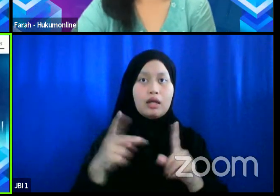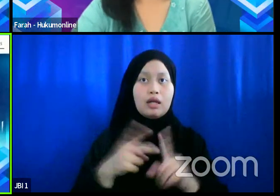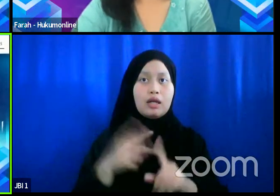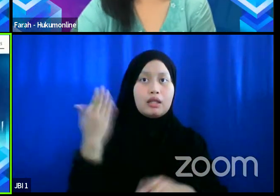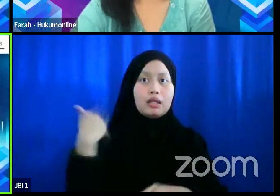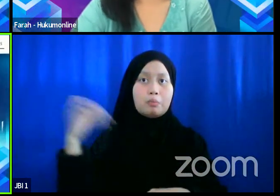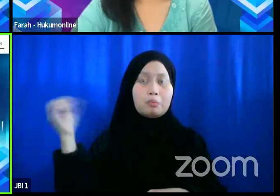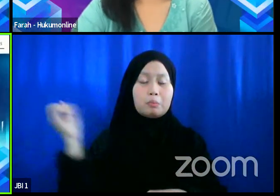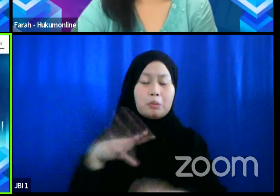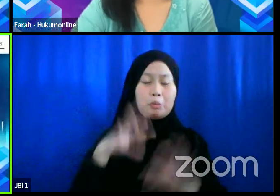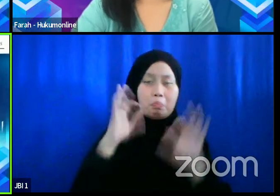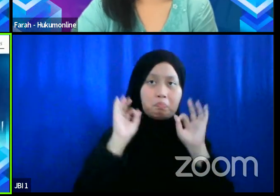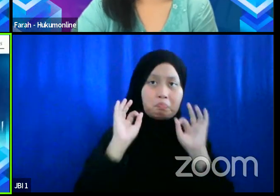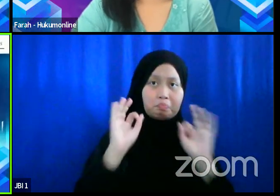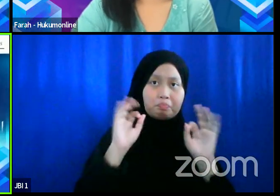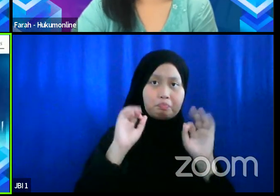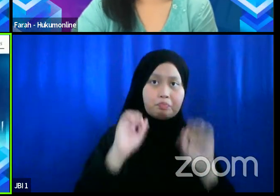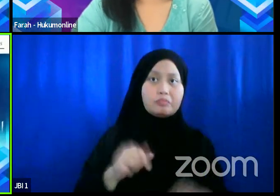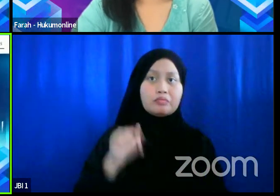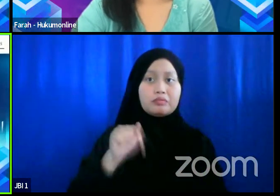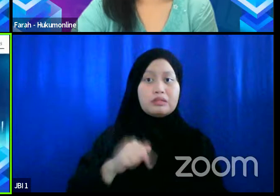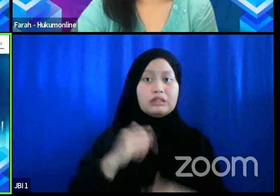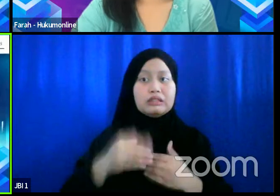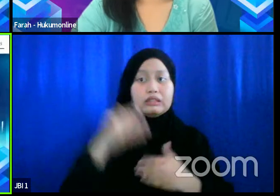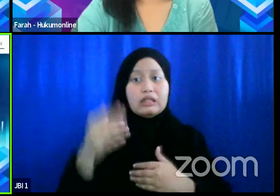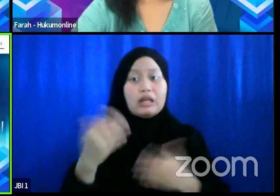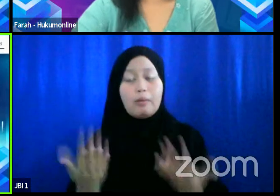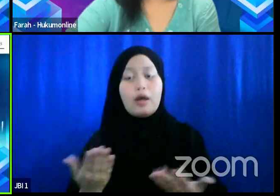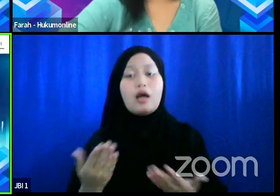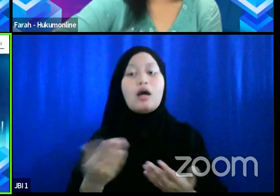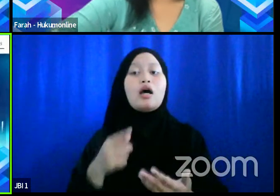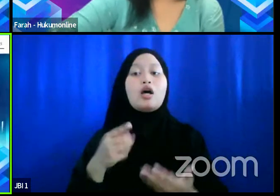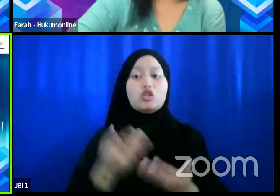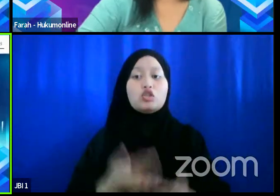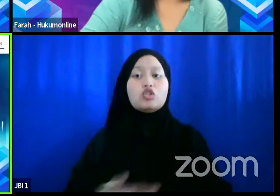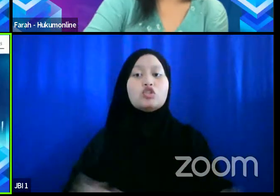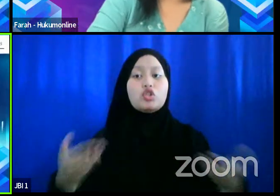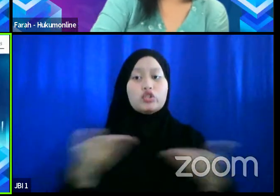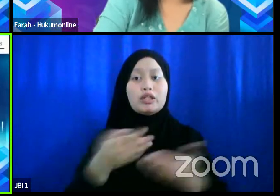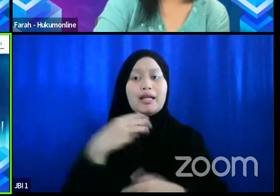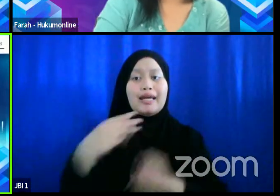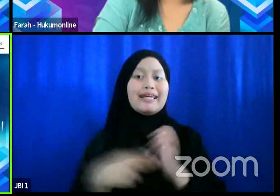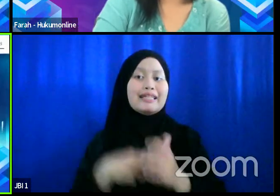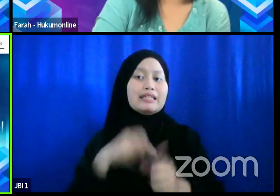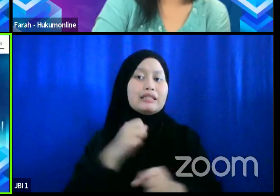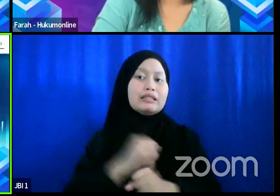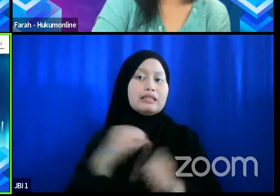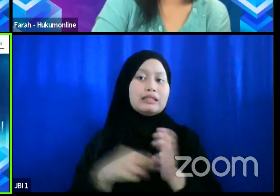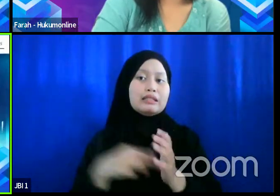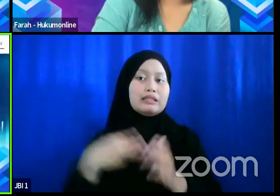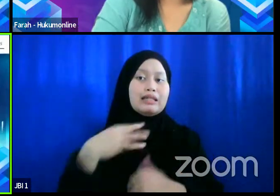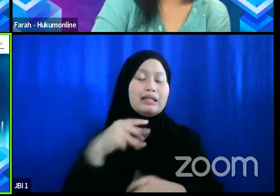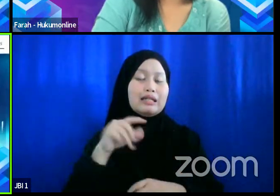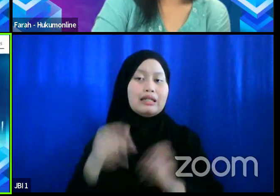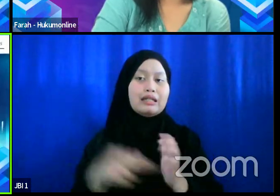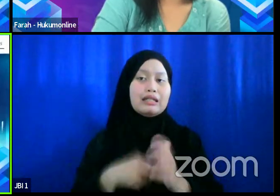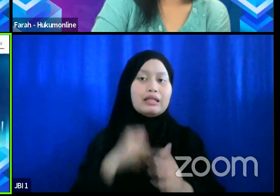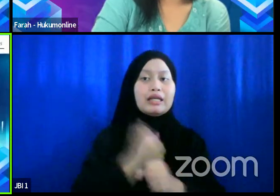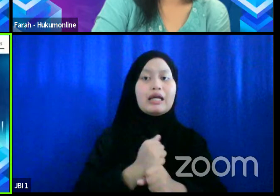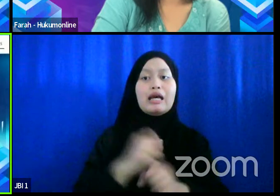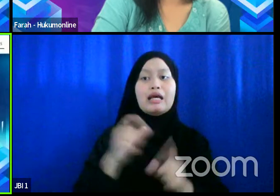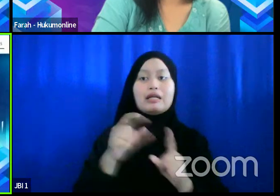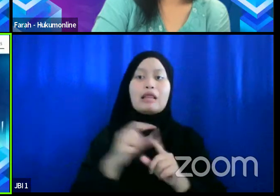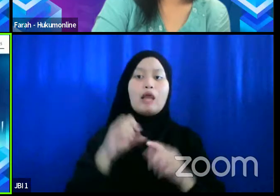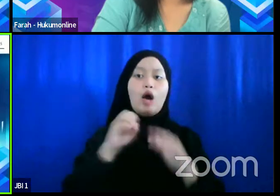cara jadi yang suka terjadi itu sekarang semoga social engineering itu jadi bukan hacking ya kadang jadi kita lihat ke joran datanya ini